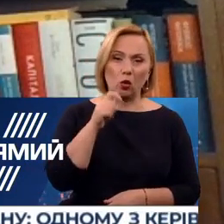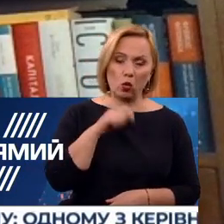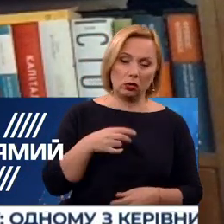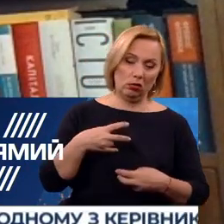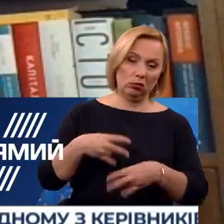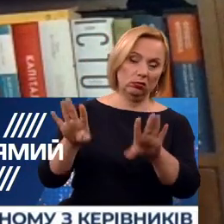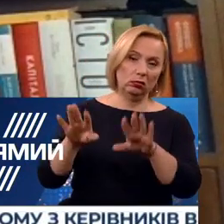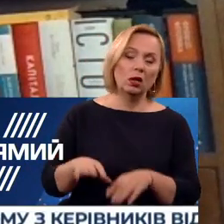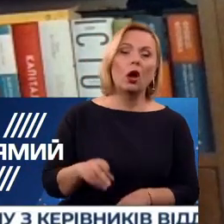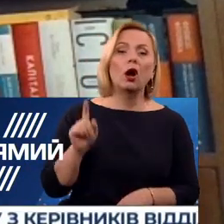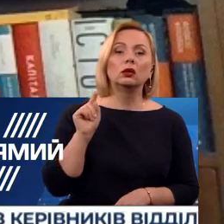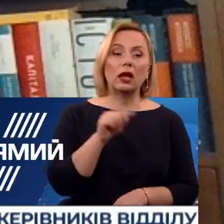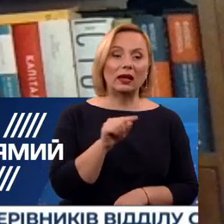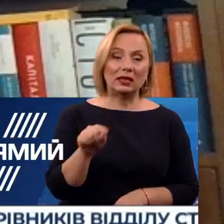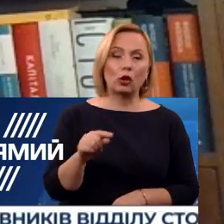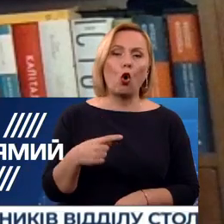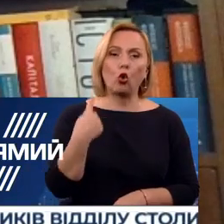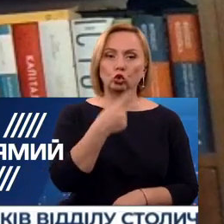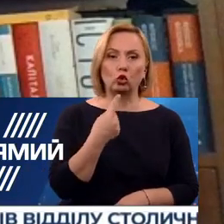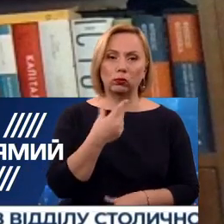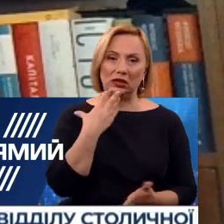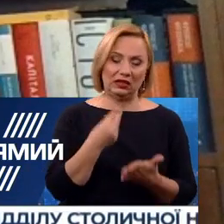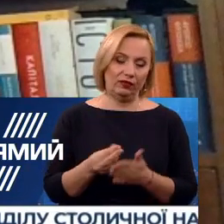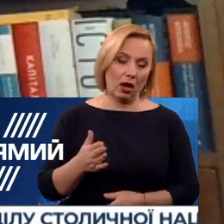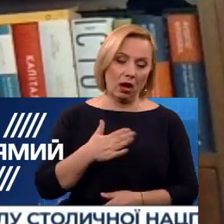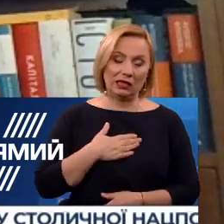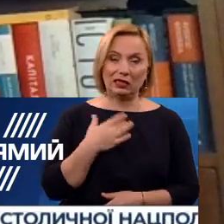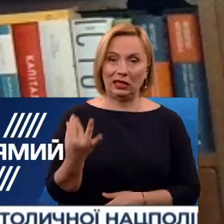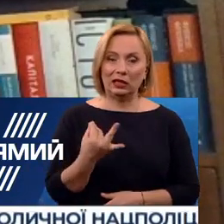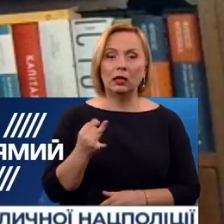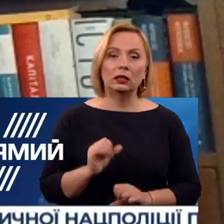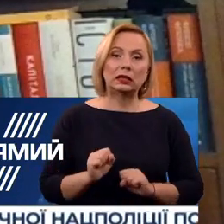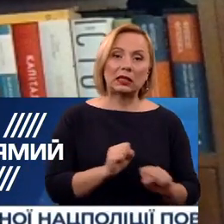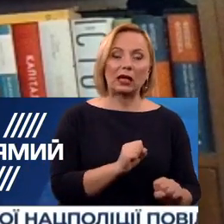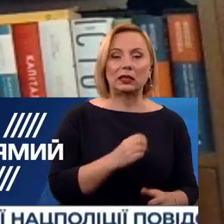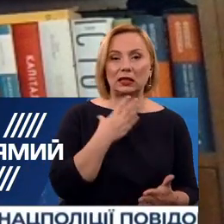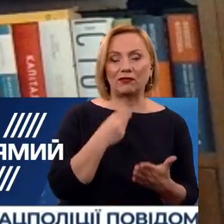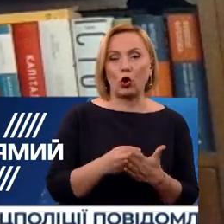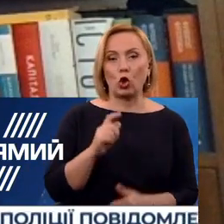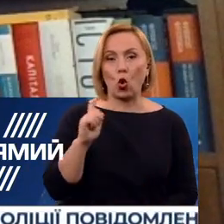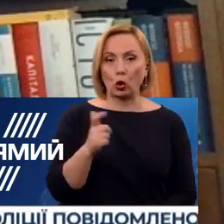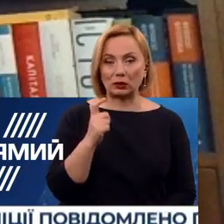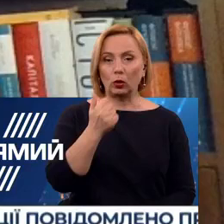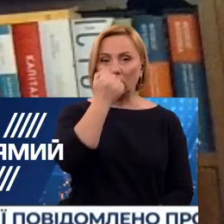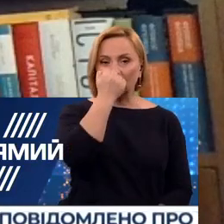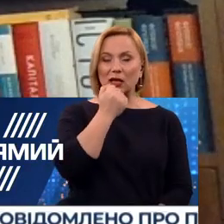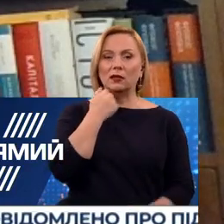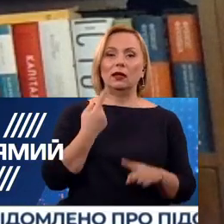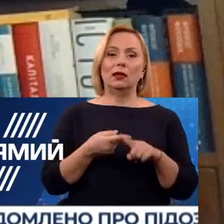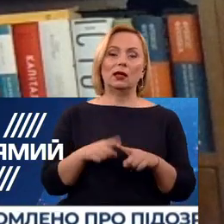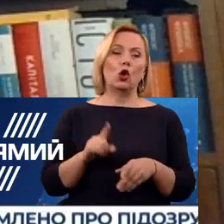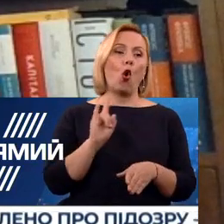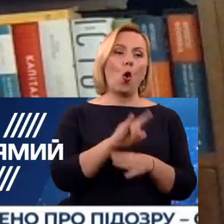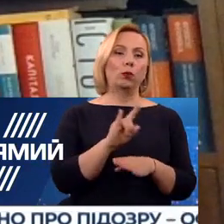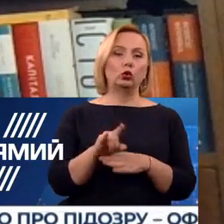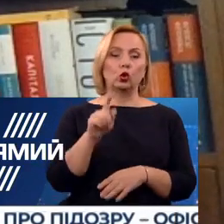абсолютно байдужі. Тому що для них особисті власні інтереси і захист тих своїх господарів, завдяки яким вони, обдуривши